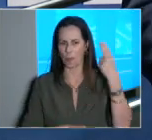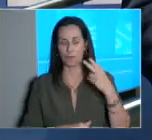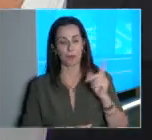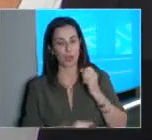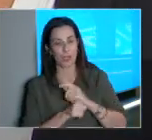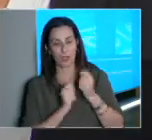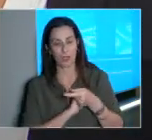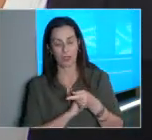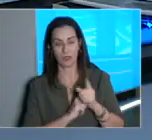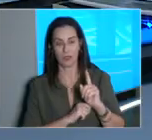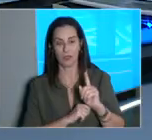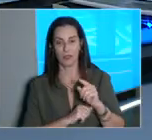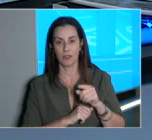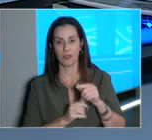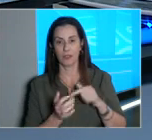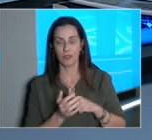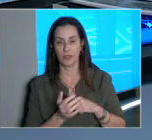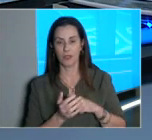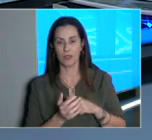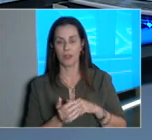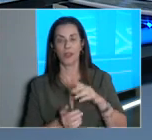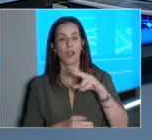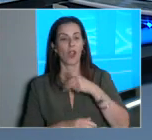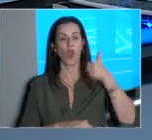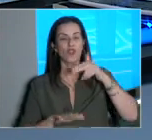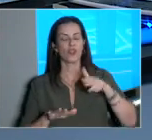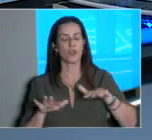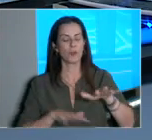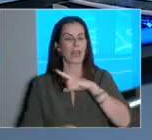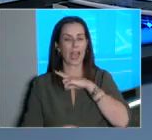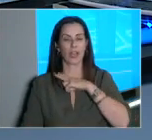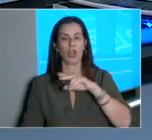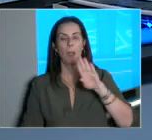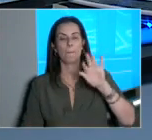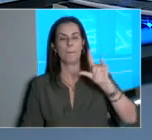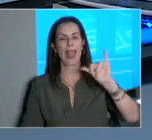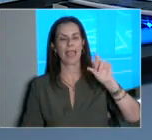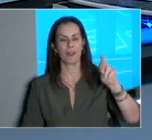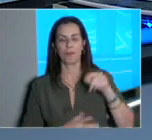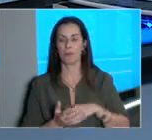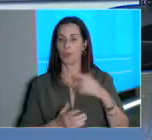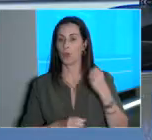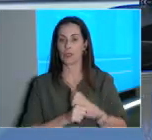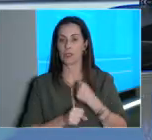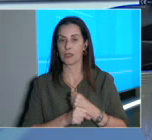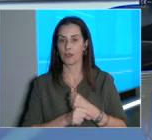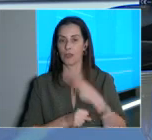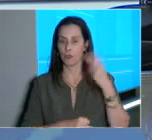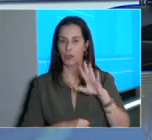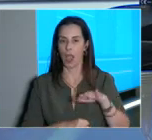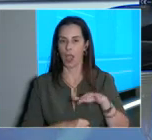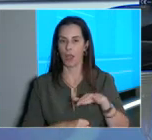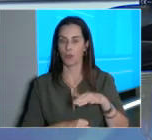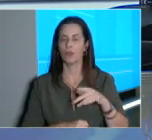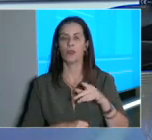שעשה שינוי כזה, סליחה, אני רק אוסיף, זה טוני בלייר, שנבחר לראש ממשלת אנגליה. הוא עשה חידור, הוא כמובן רחב